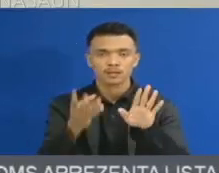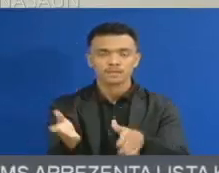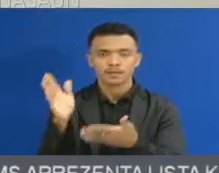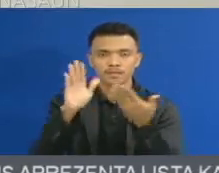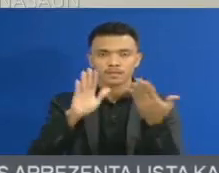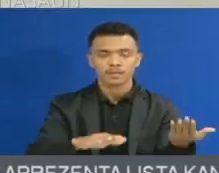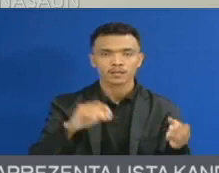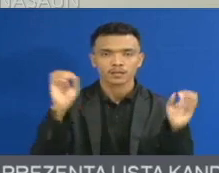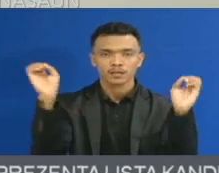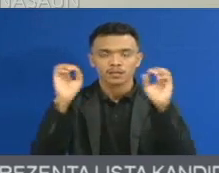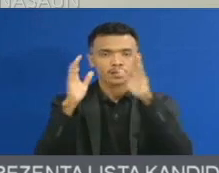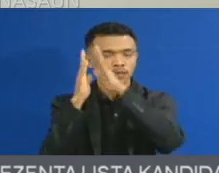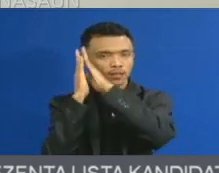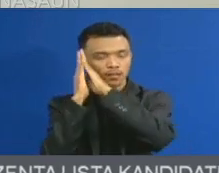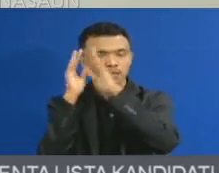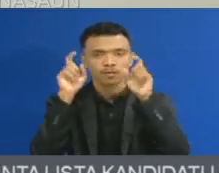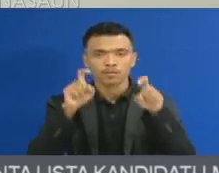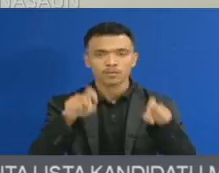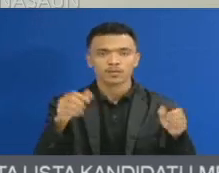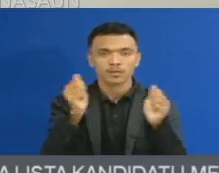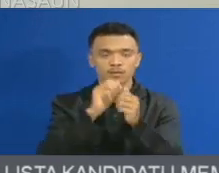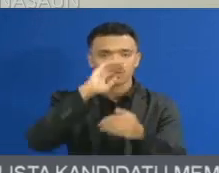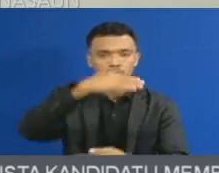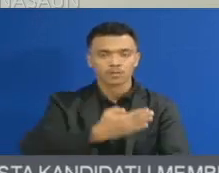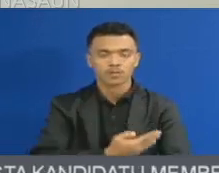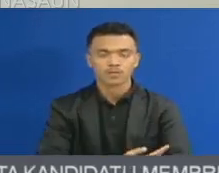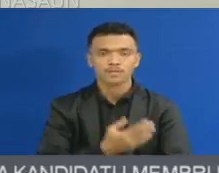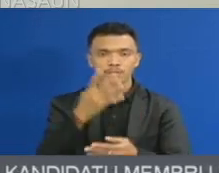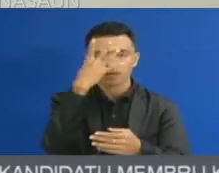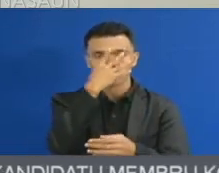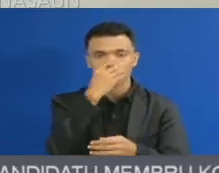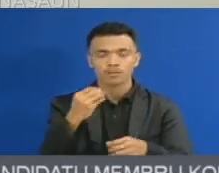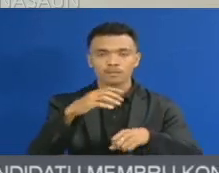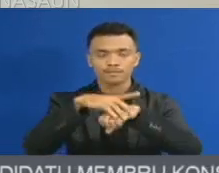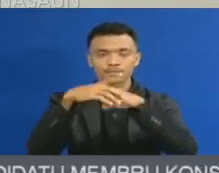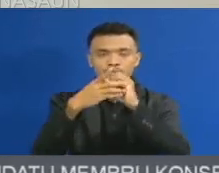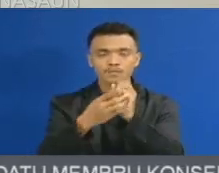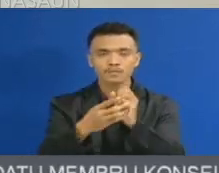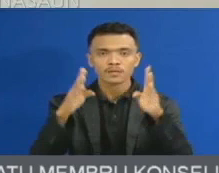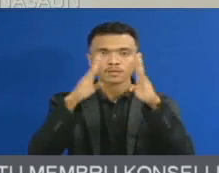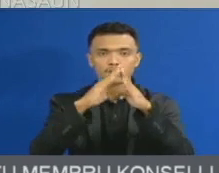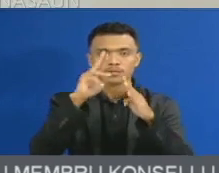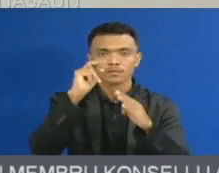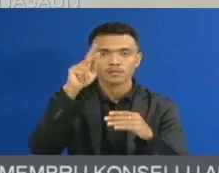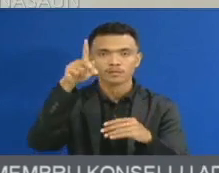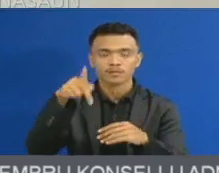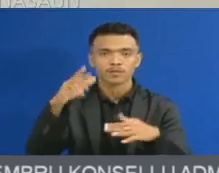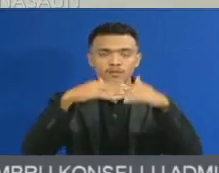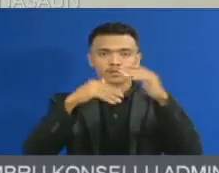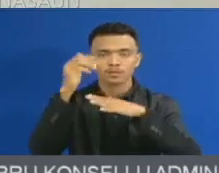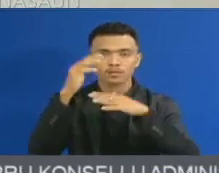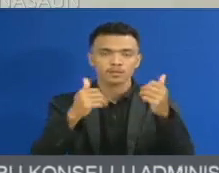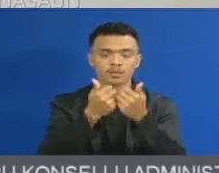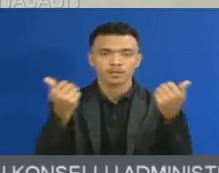fatin, obriga Faluk Angélica da Costa hone oan, toba det iha sementileten. Uma bit like ne construi iha aldea